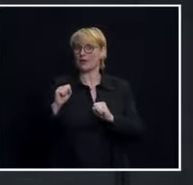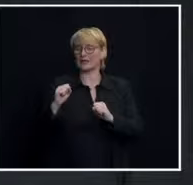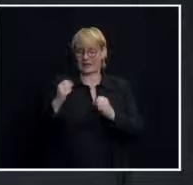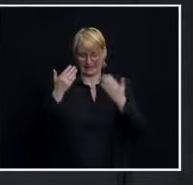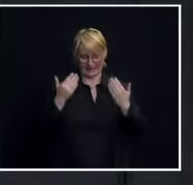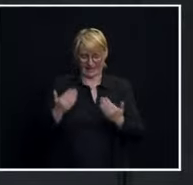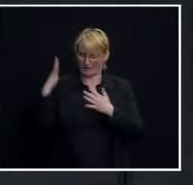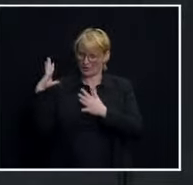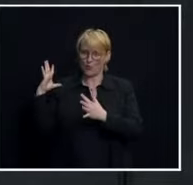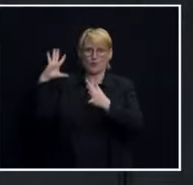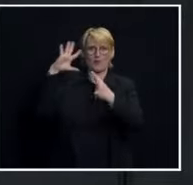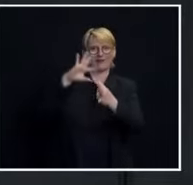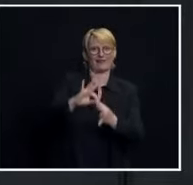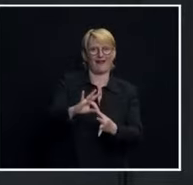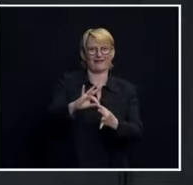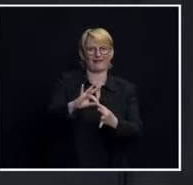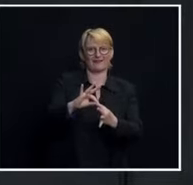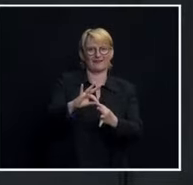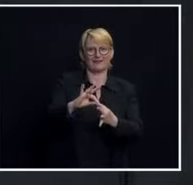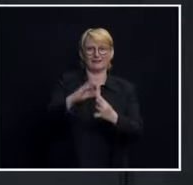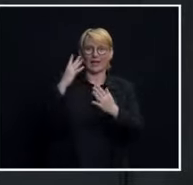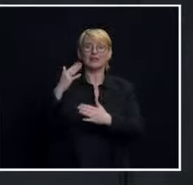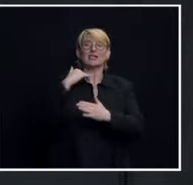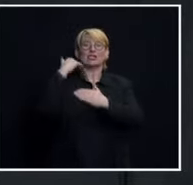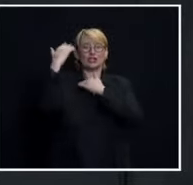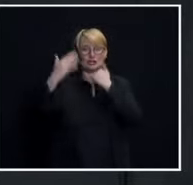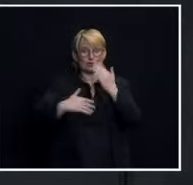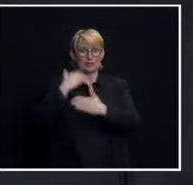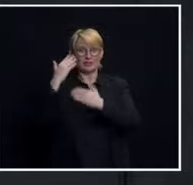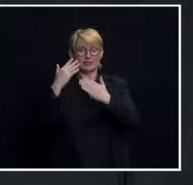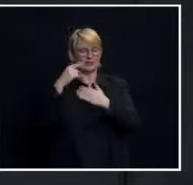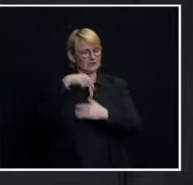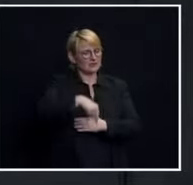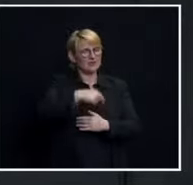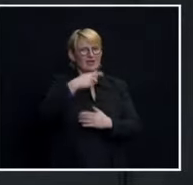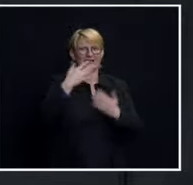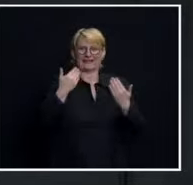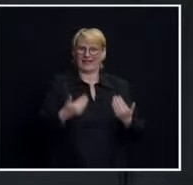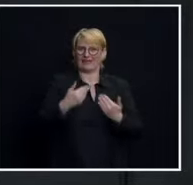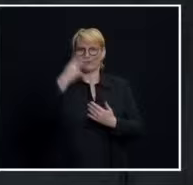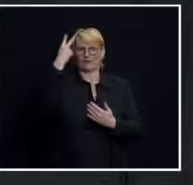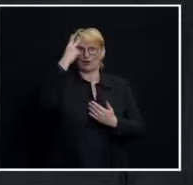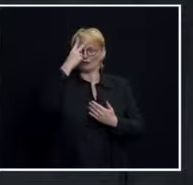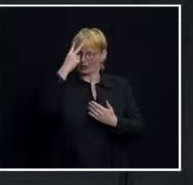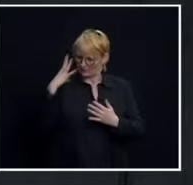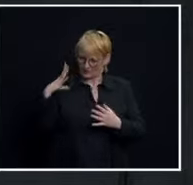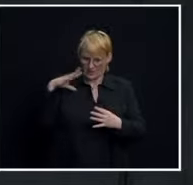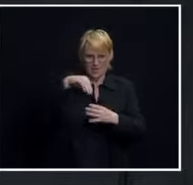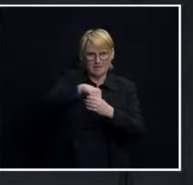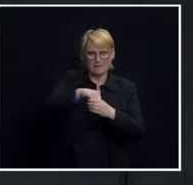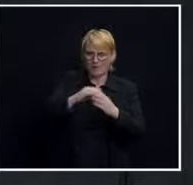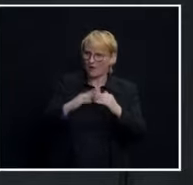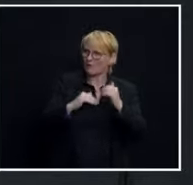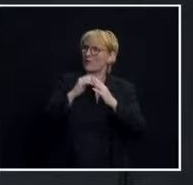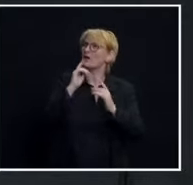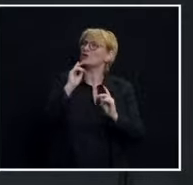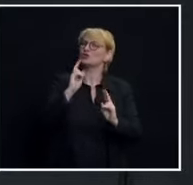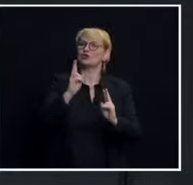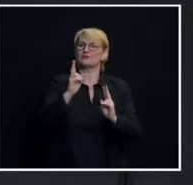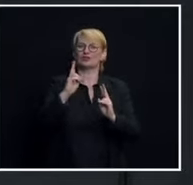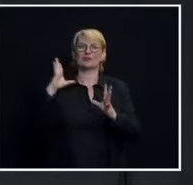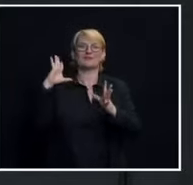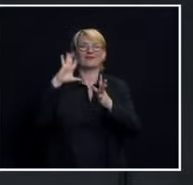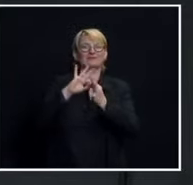Gegenwart. Dann kann Geschichte zum zentralen Baustein im Verständnis unserer Gegenwart werden. Und, das hoffe ich